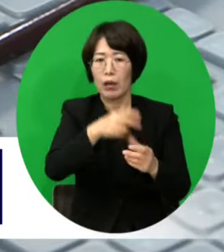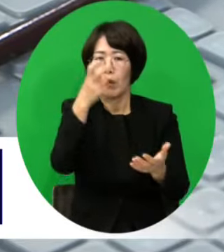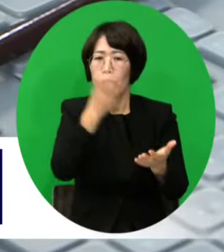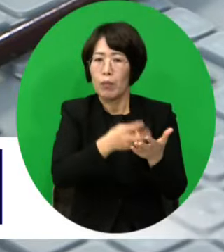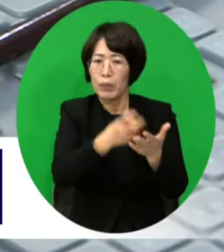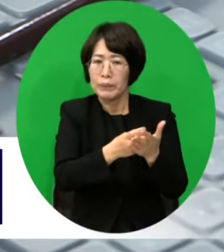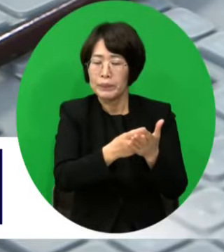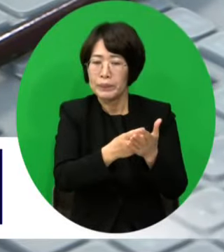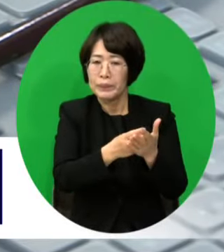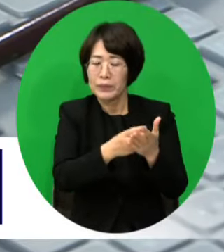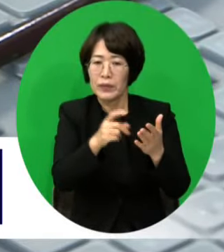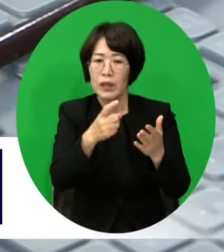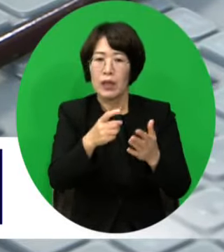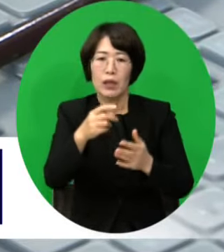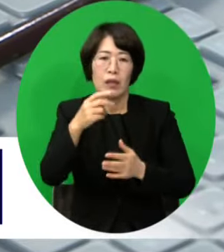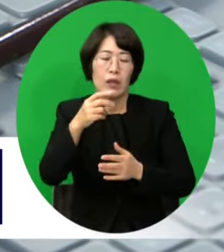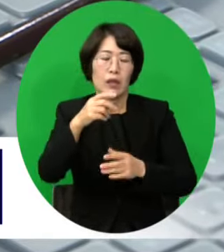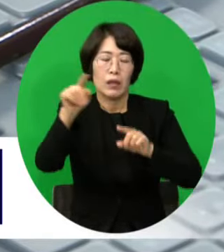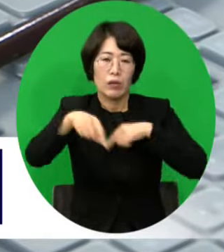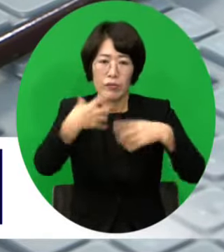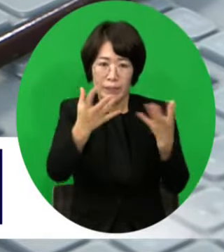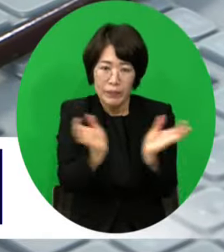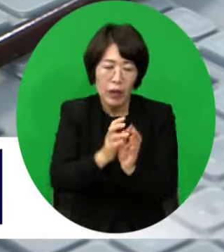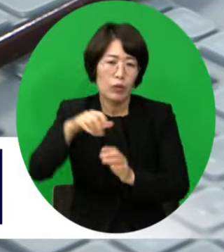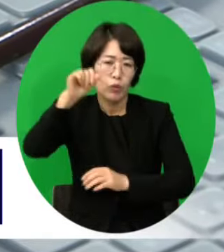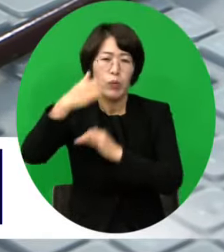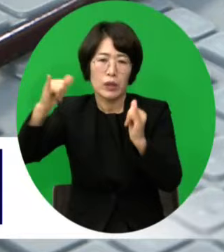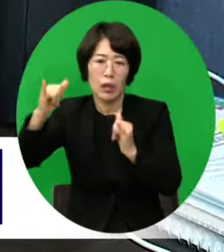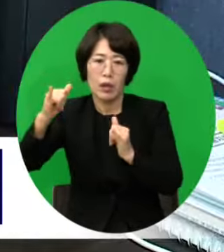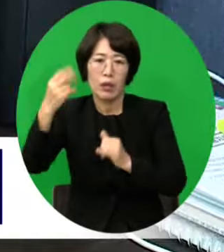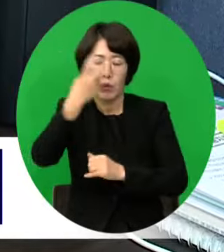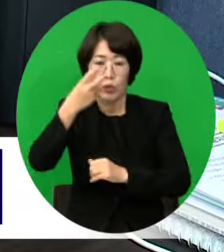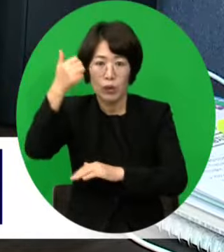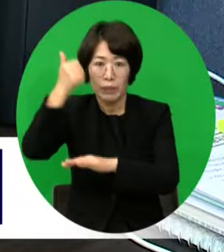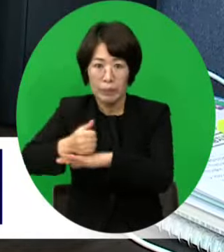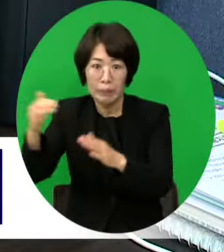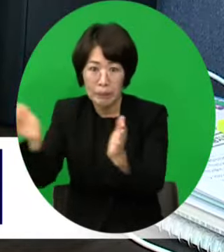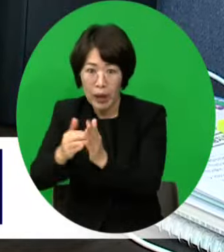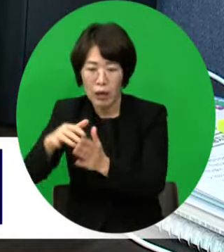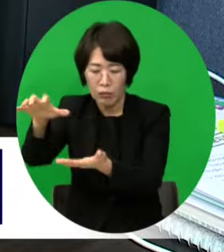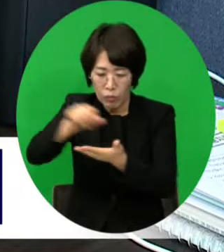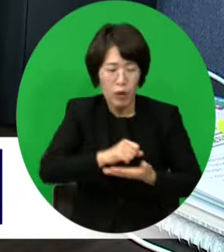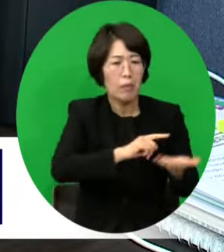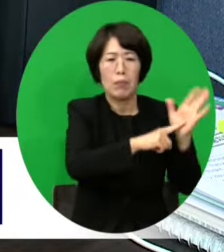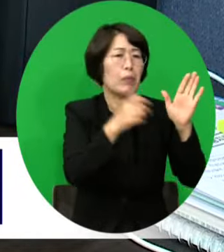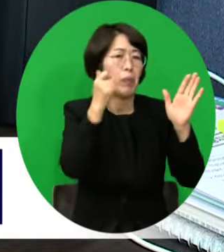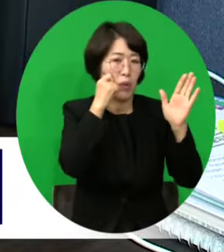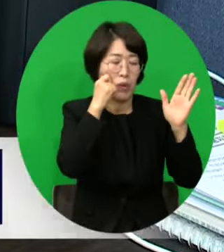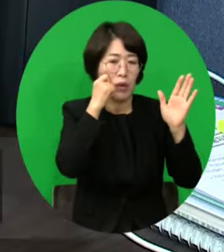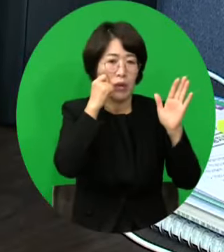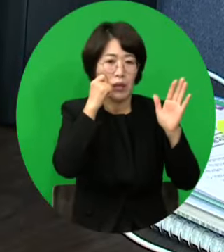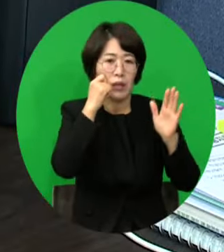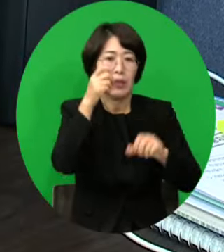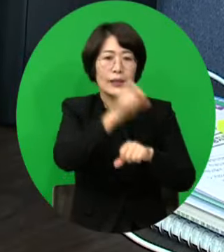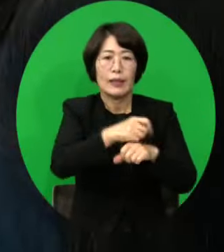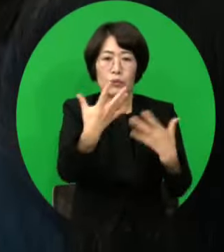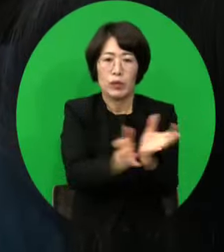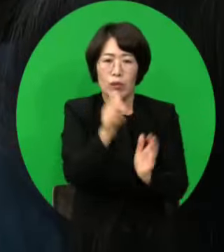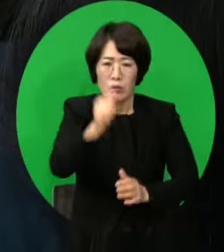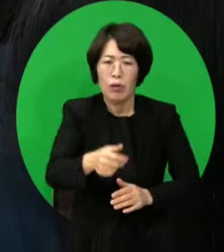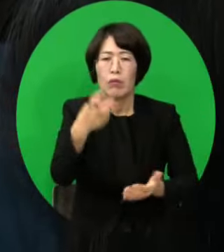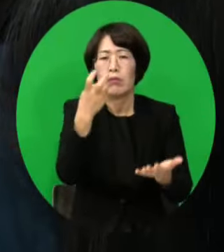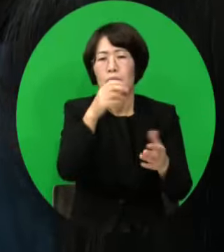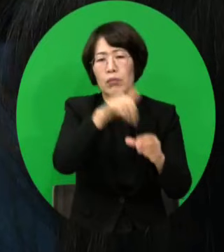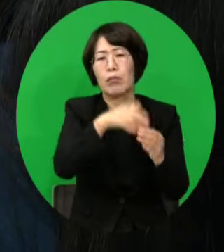정당 또는 후보자가 실시한 여론 조사 결과는 공표할 수 없으며 이에 대해 박정식 사무처장은 국법에 대한